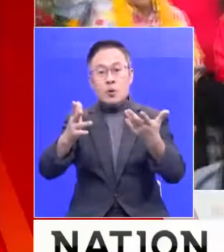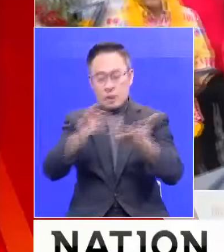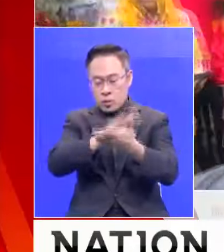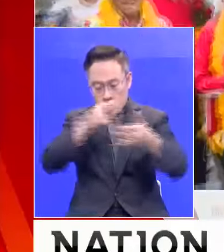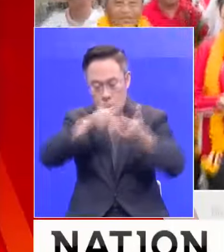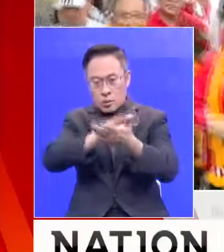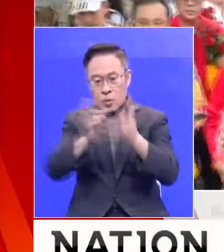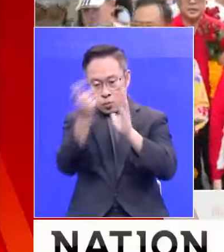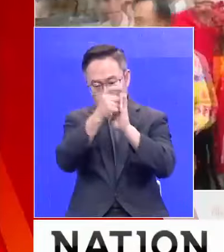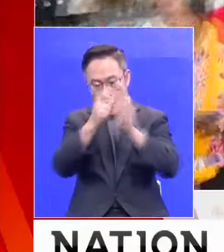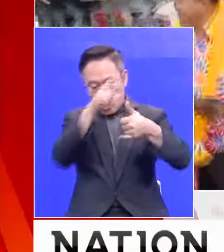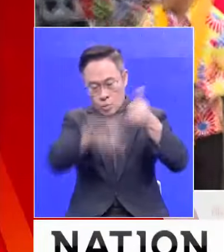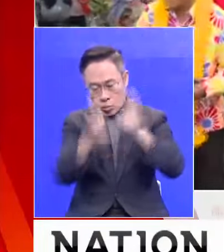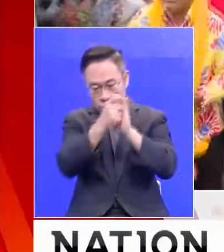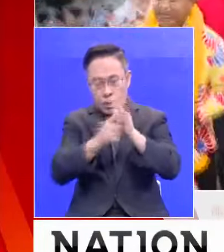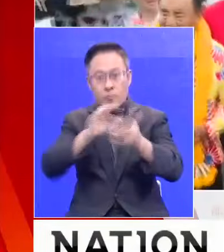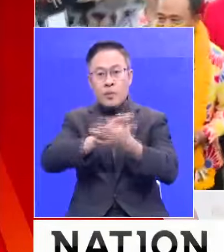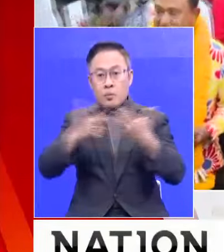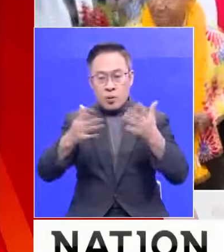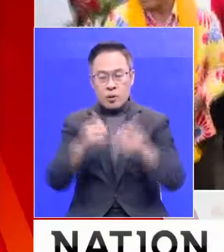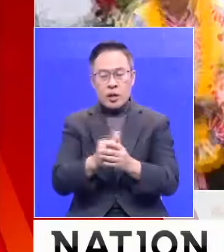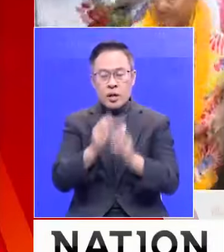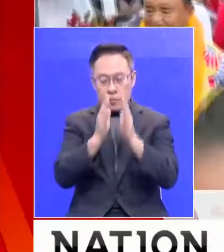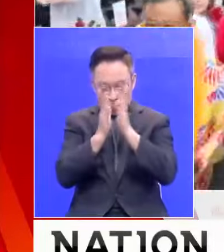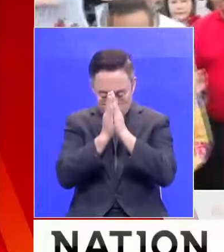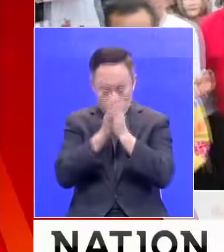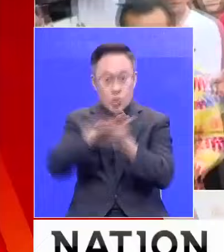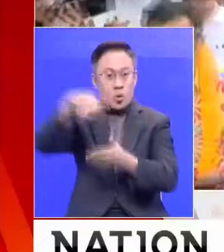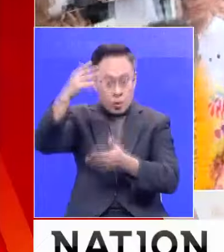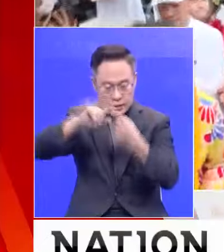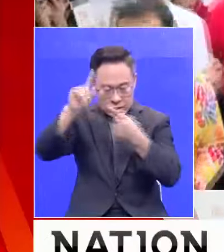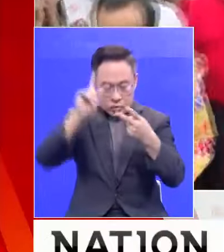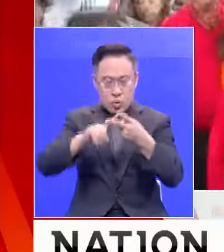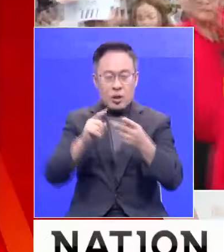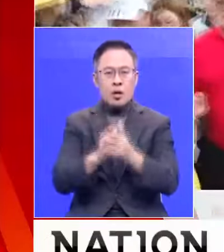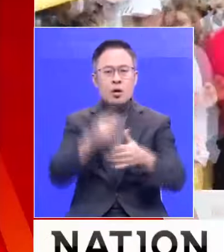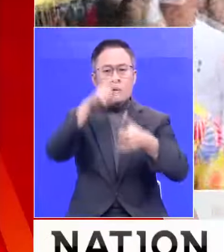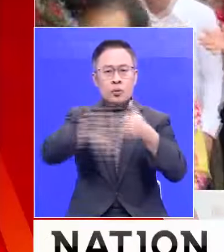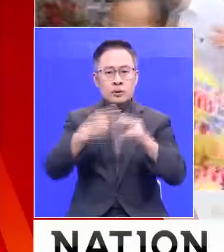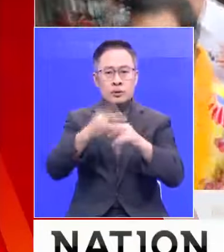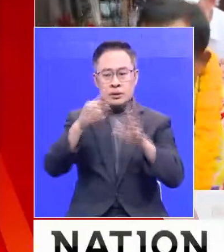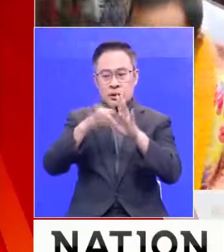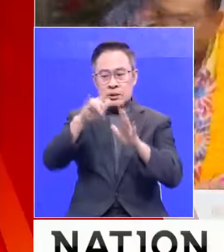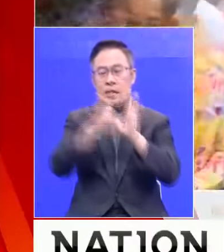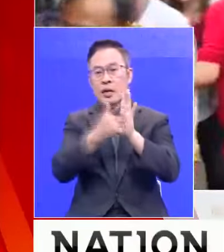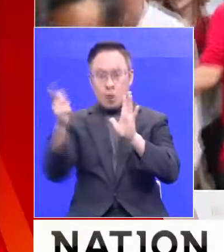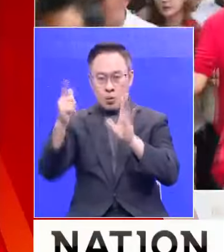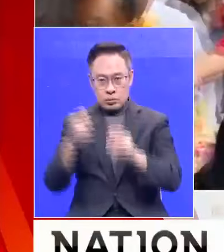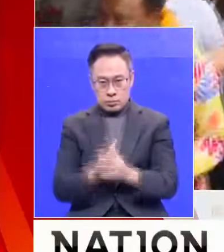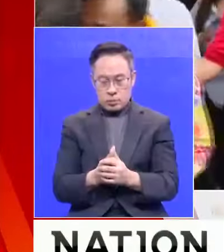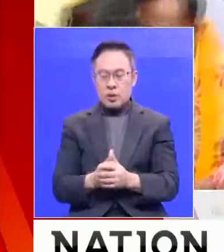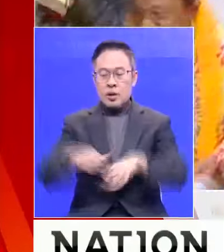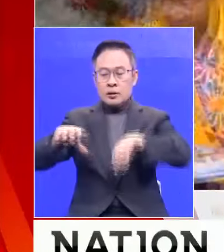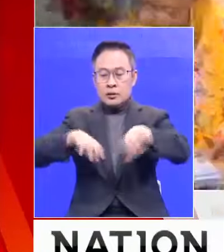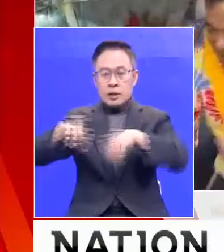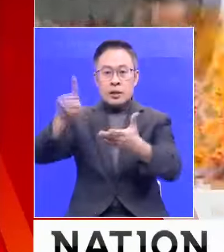ำแหน่งนายกอบจ.เปิดโอกาสให้ประชาชนคนปทุมเลือกนายกอบจ.คนใหม่เพราะถ้ายังฝืนดันทุรังยื